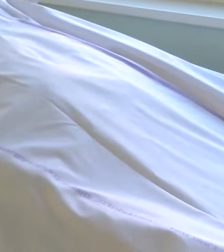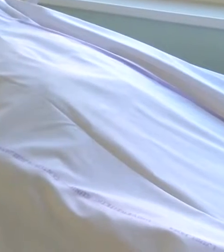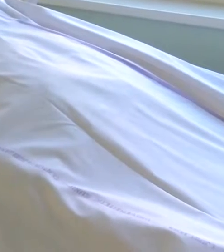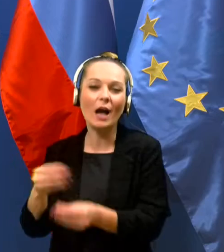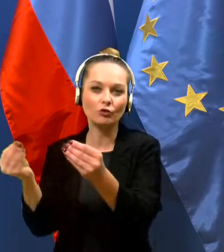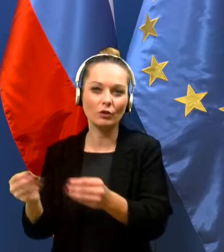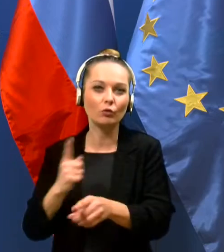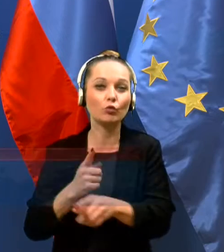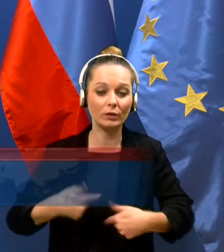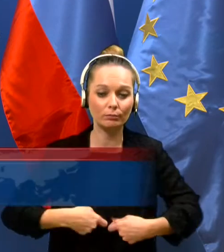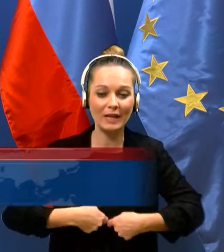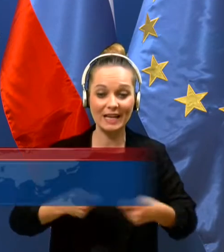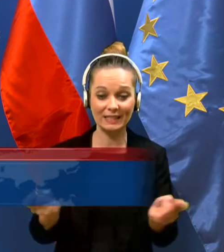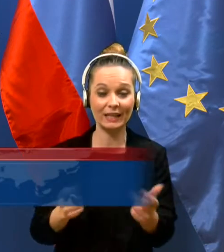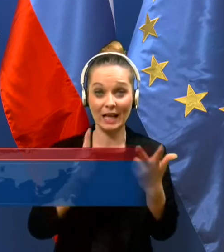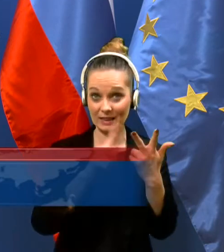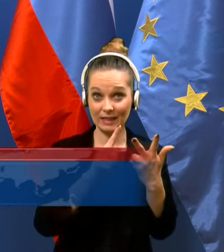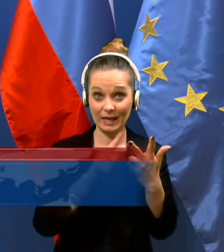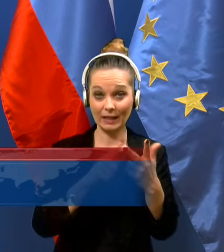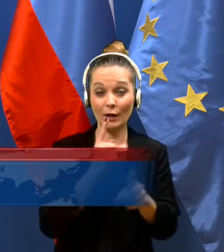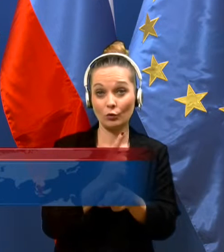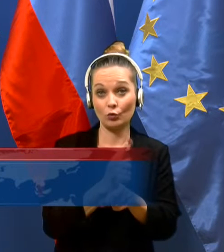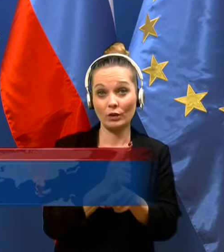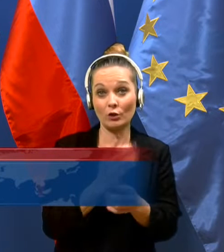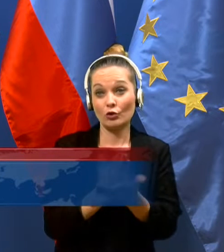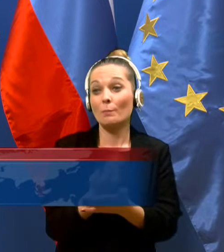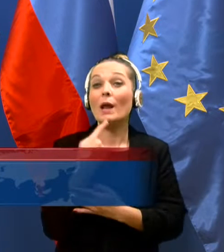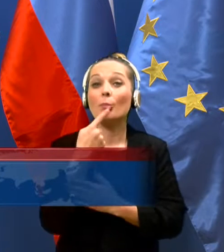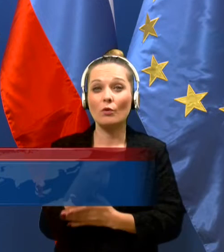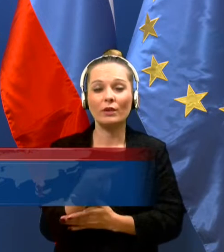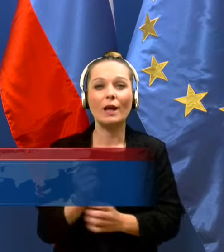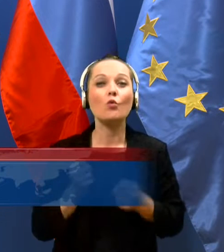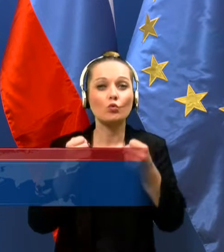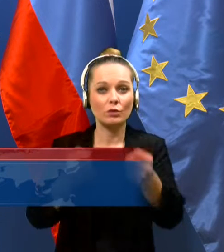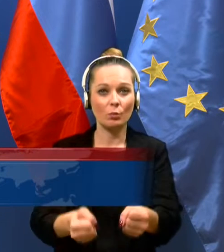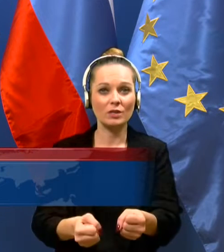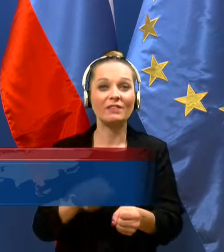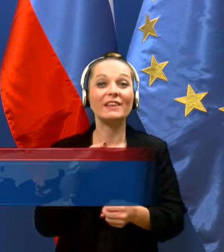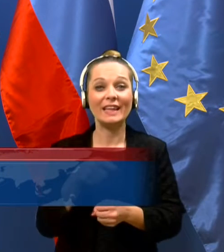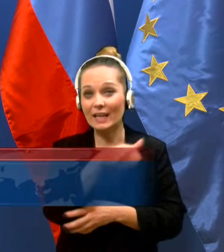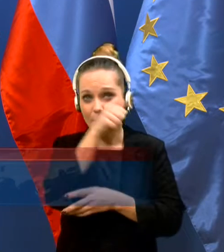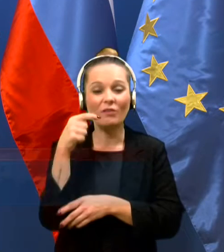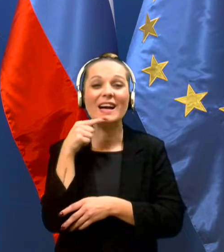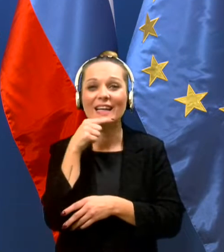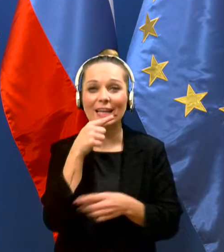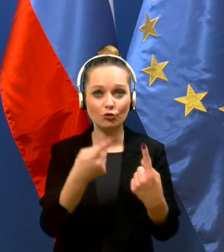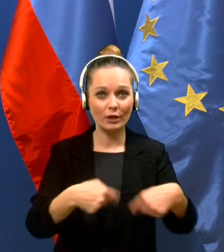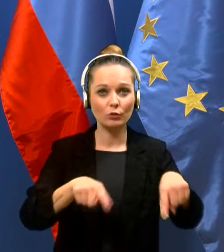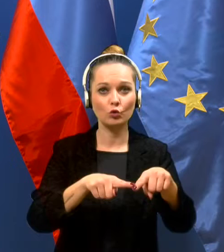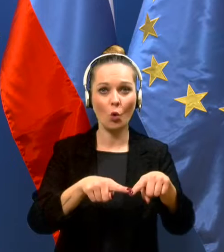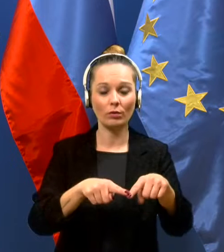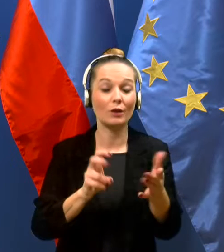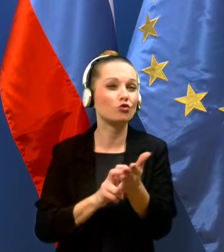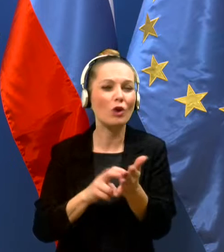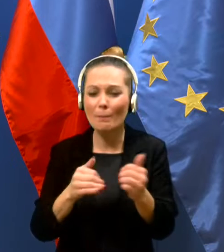še nekaj. In tretja stvar, ki jo je tudi predhodnica omenila, so pa seveda vzpostavitve teh tako imenovanih rdečih con,